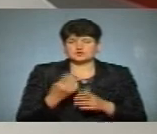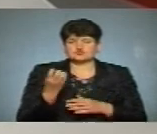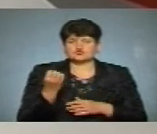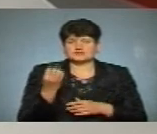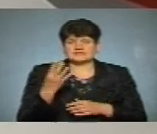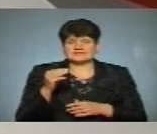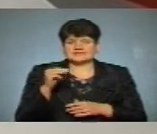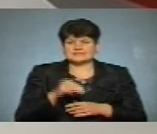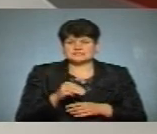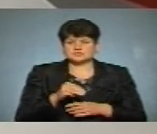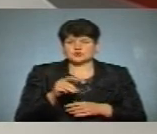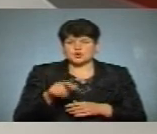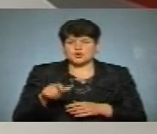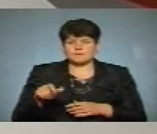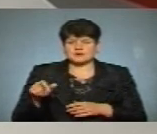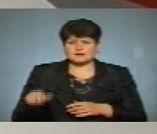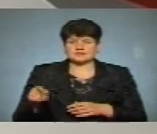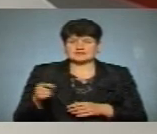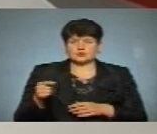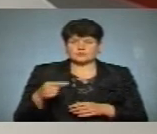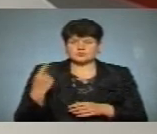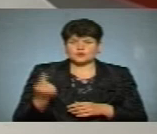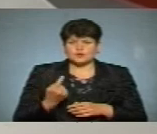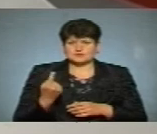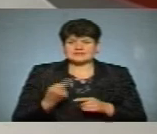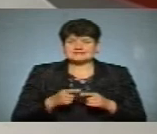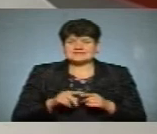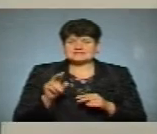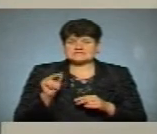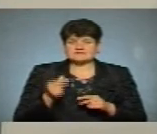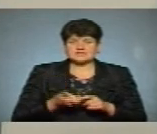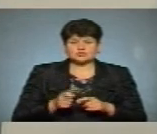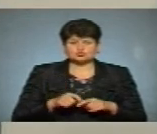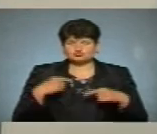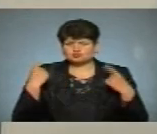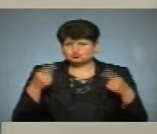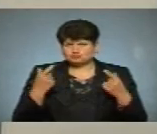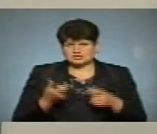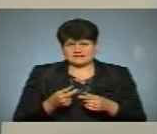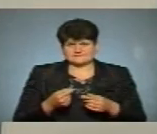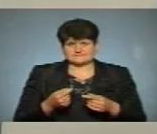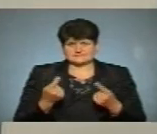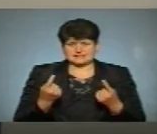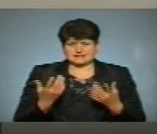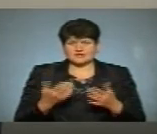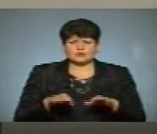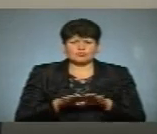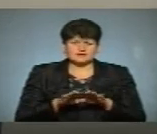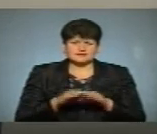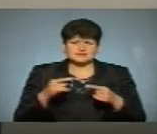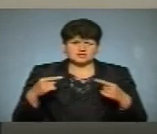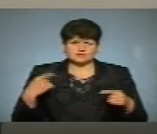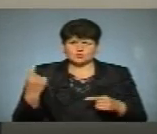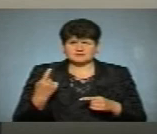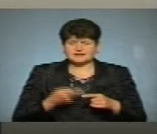тисяч громадян Тернопільської області. Це цифра дуже, дуже велика, хоча порівняно з іншими областями